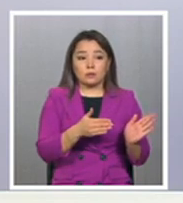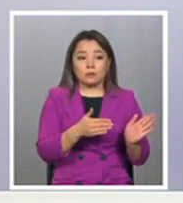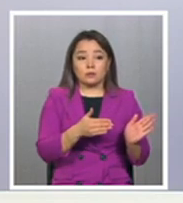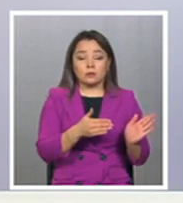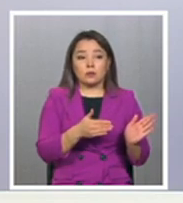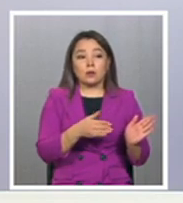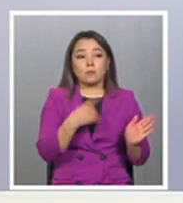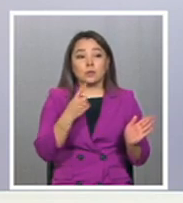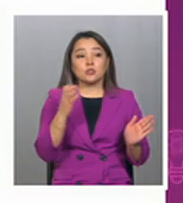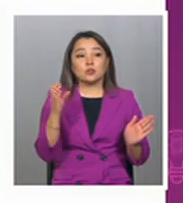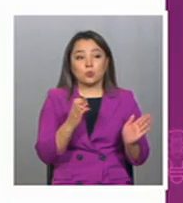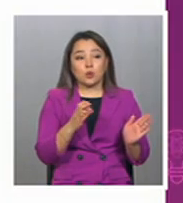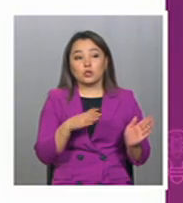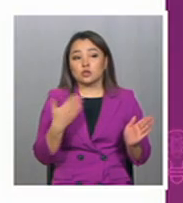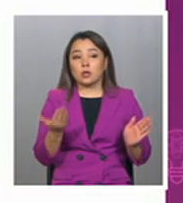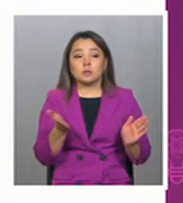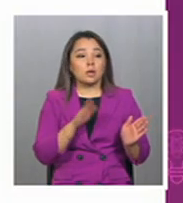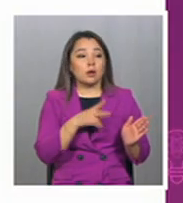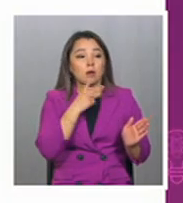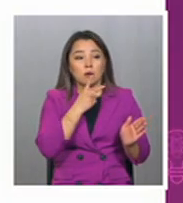1 секунд жан жағына қарайды.